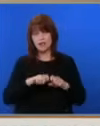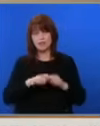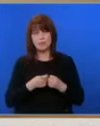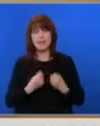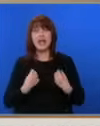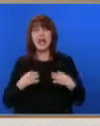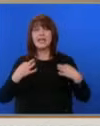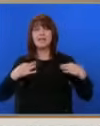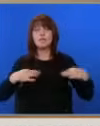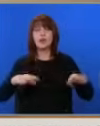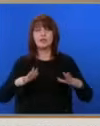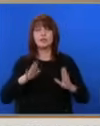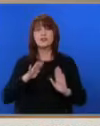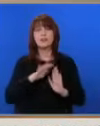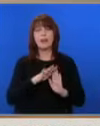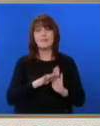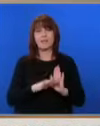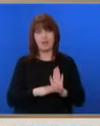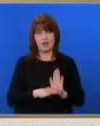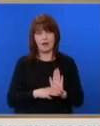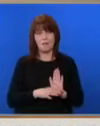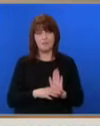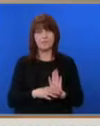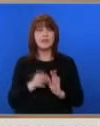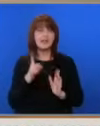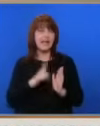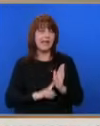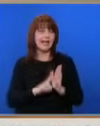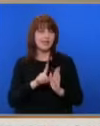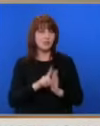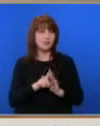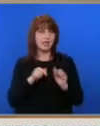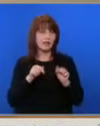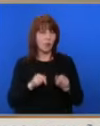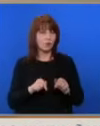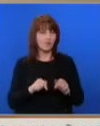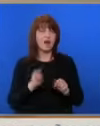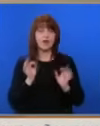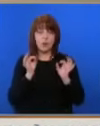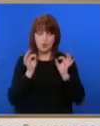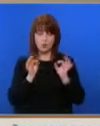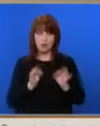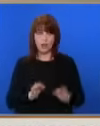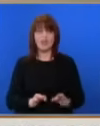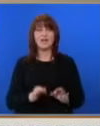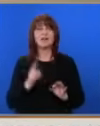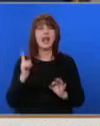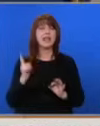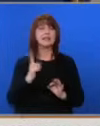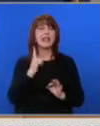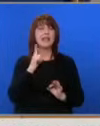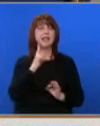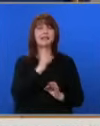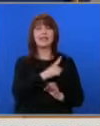демократичните правила и резултата от това да бъде установяването на една